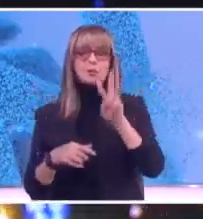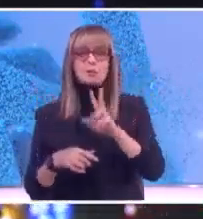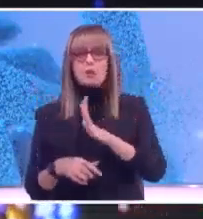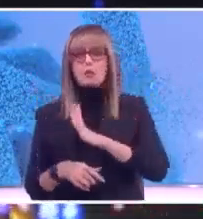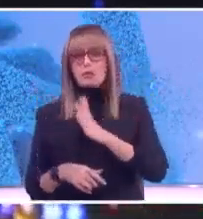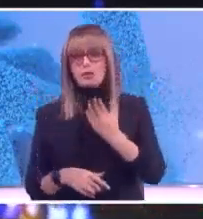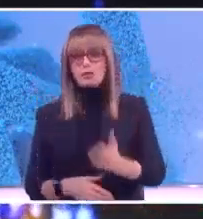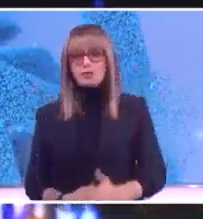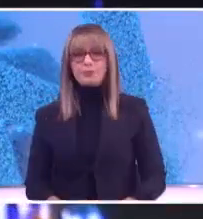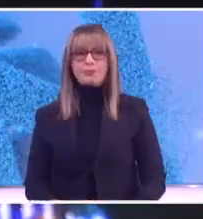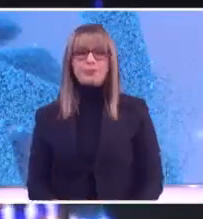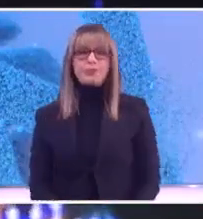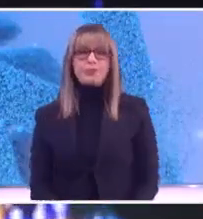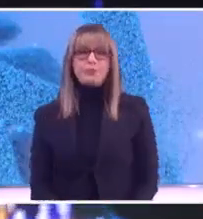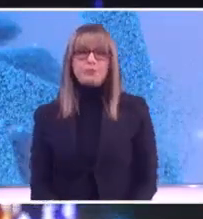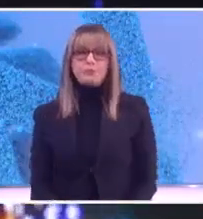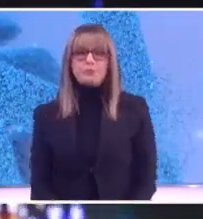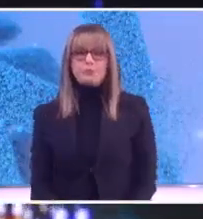renkli görüntüler var şimdi sırada.